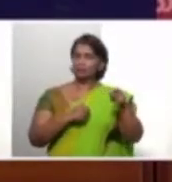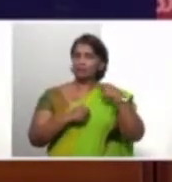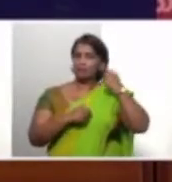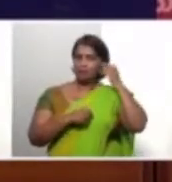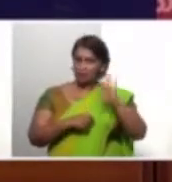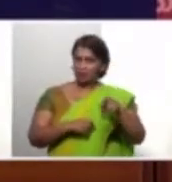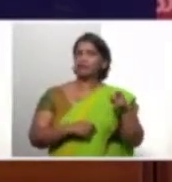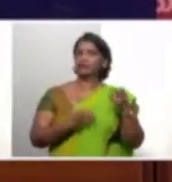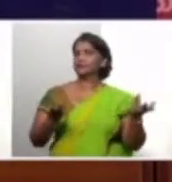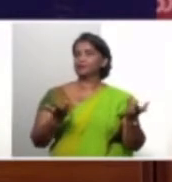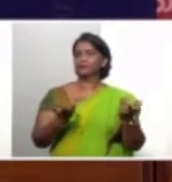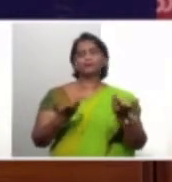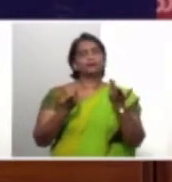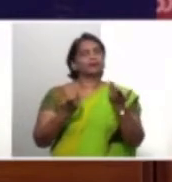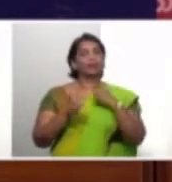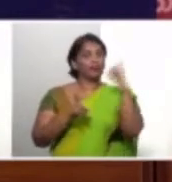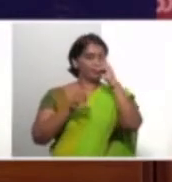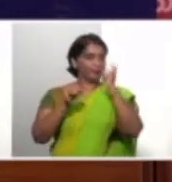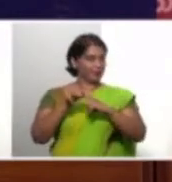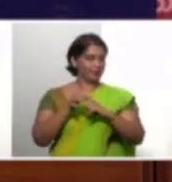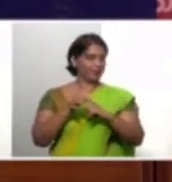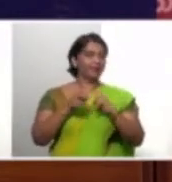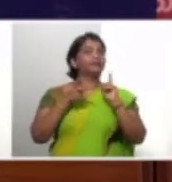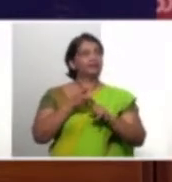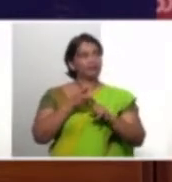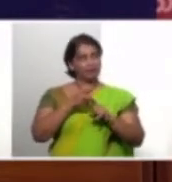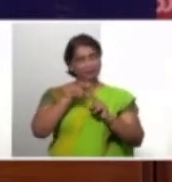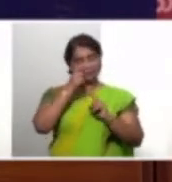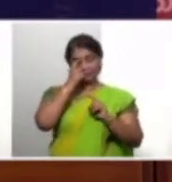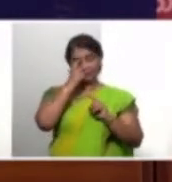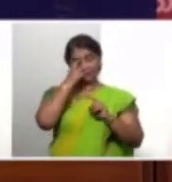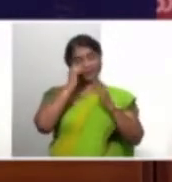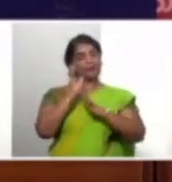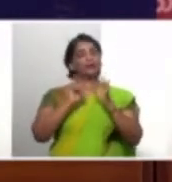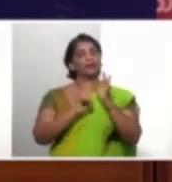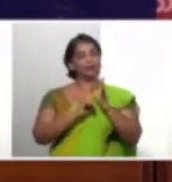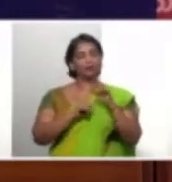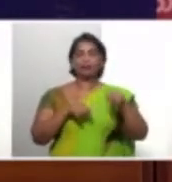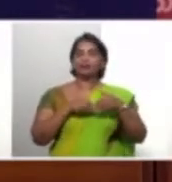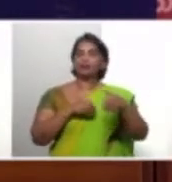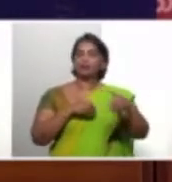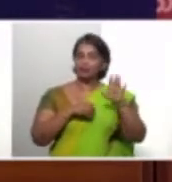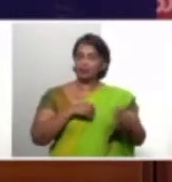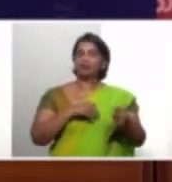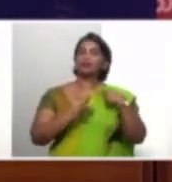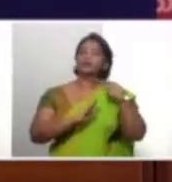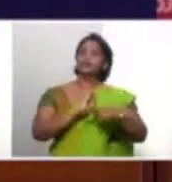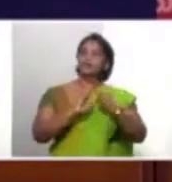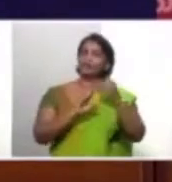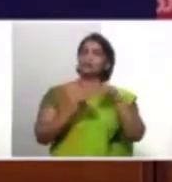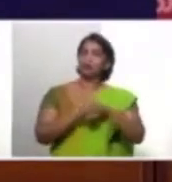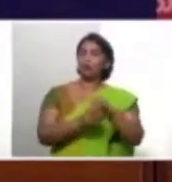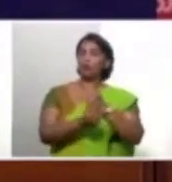බලාපොරොත්තු වෙනවද? ඒක මගේ පළවෙනි ප්‍රශ්නය. දෙවෙනි ප්‍රශ්නය ඇමතුමනි, මේ වෙනකොට ශ්‍රී ලංකාව තුල